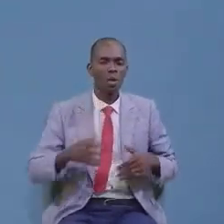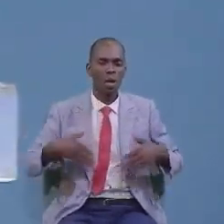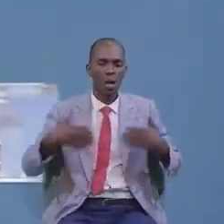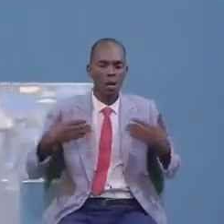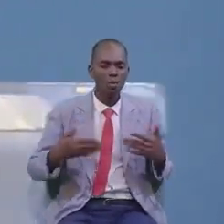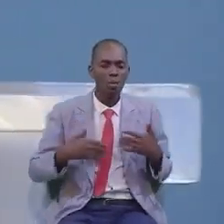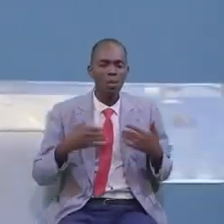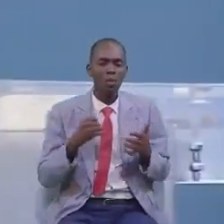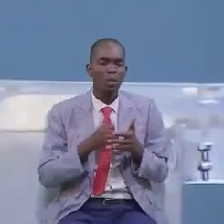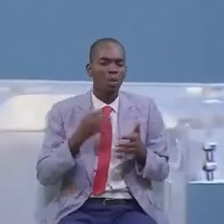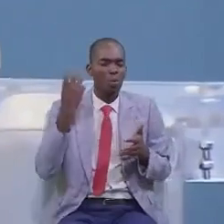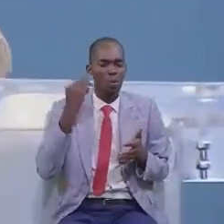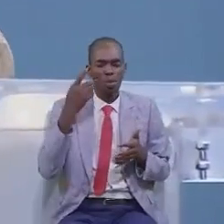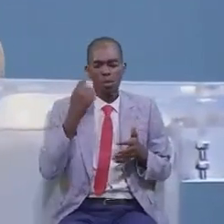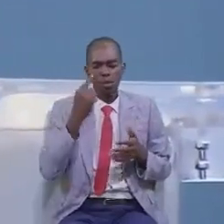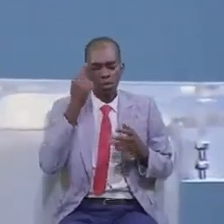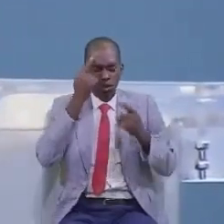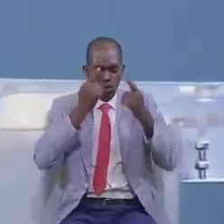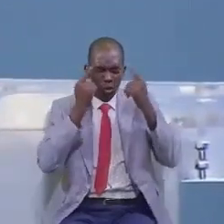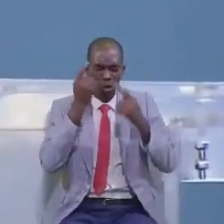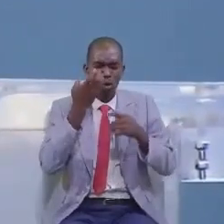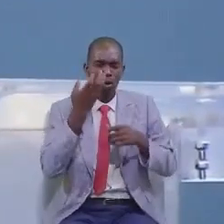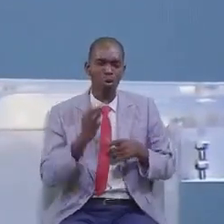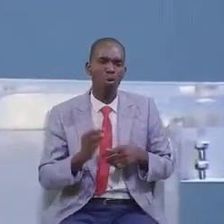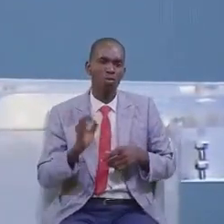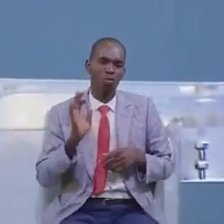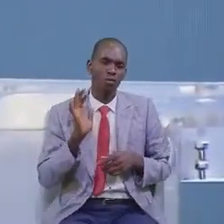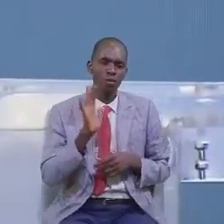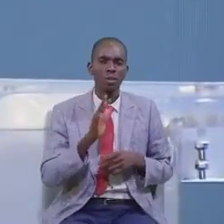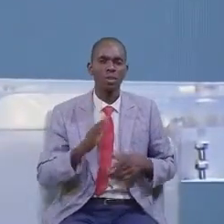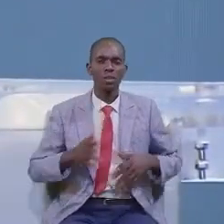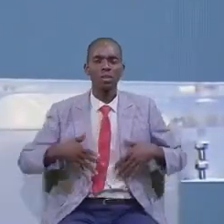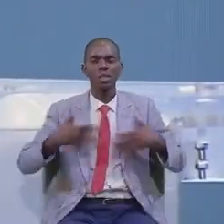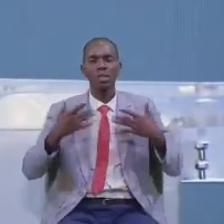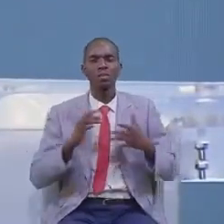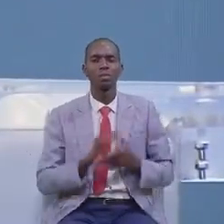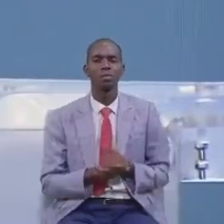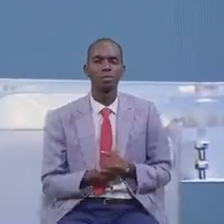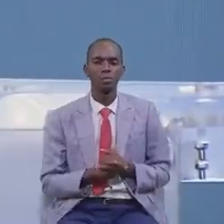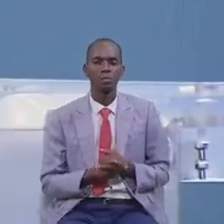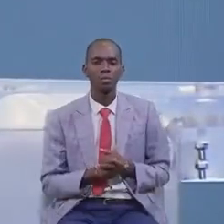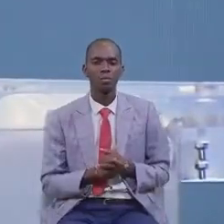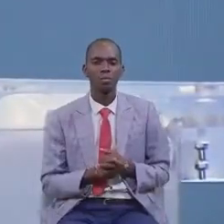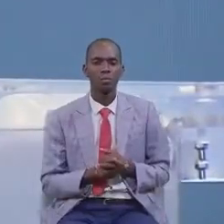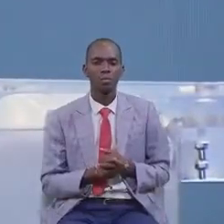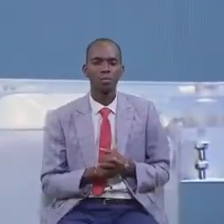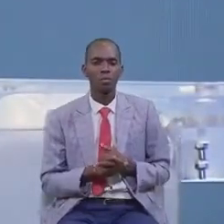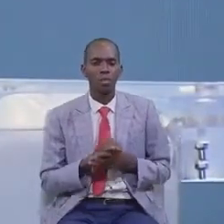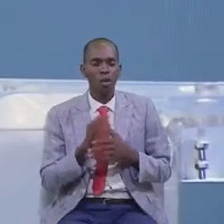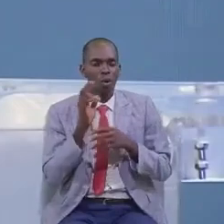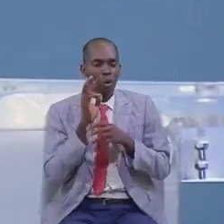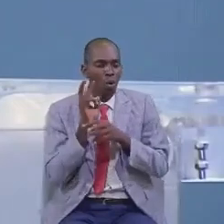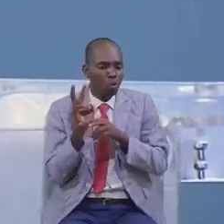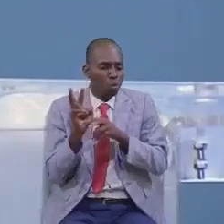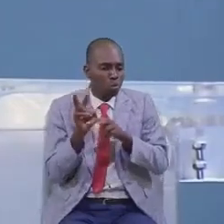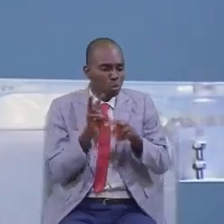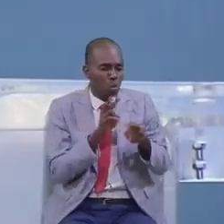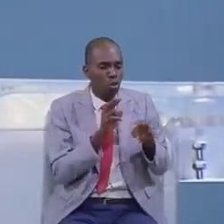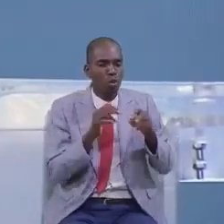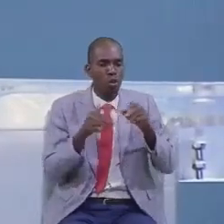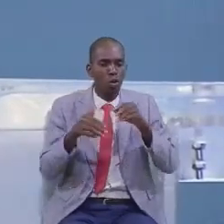నాకున్న దాంతో నేను జాగ్రత్త తీసుకోగలుగుతున్నానని సంతోషంగా ఉండాలంటే కారణం అతని హృదయ ఆలోచన. Watch over your thoughts.